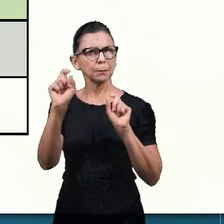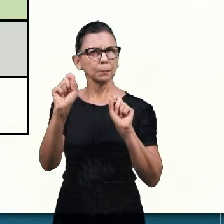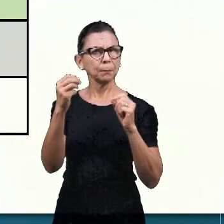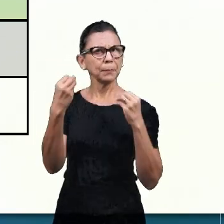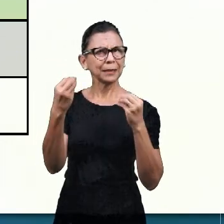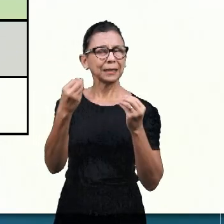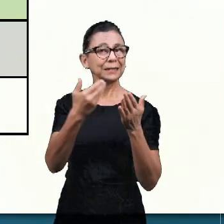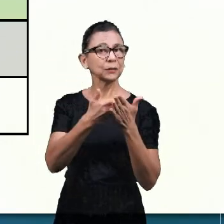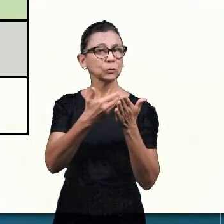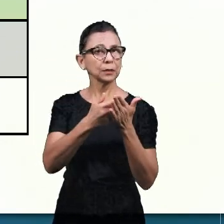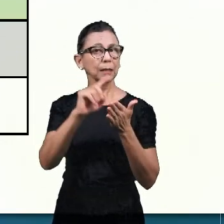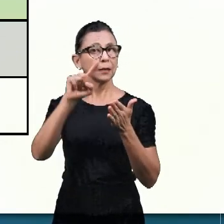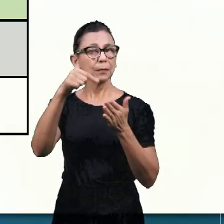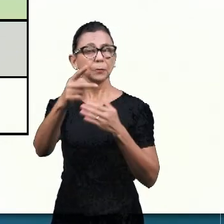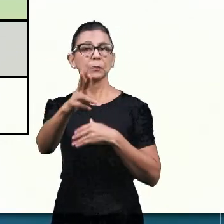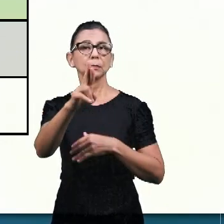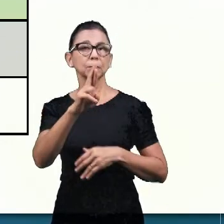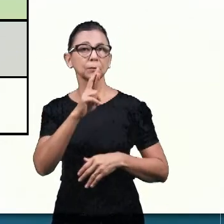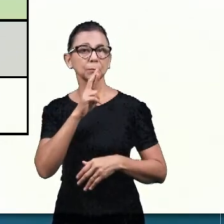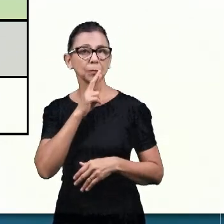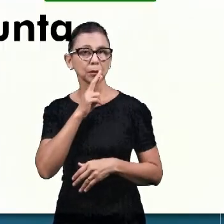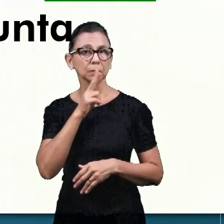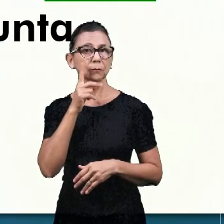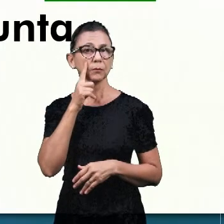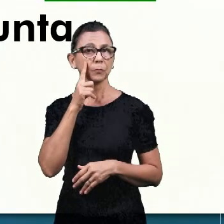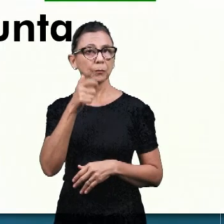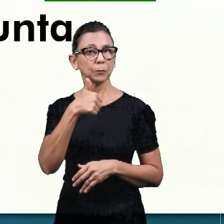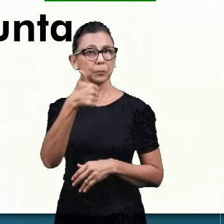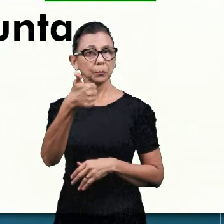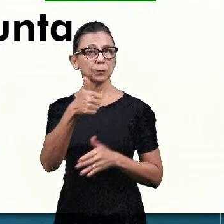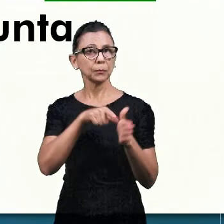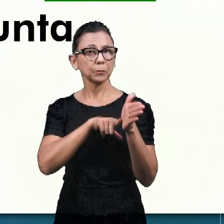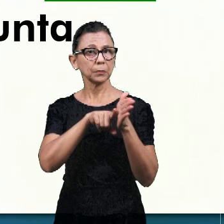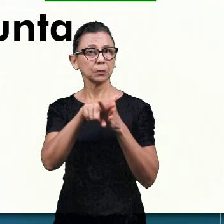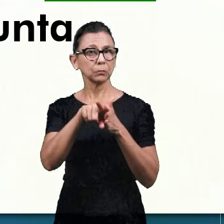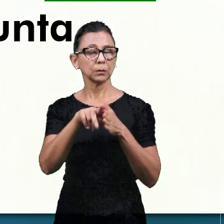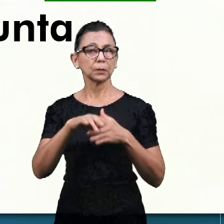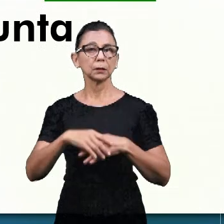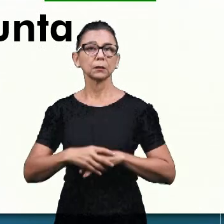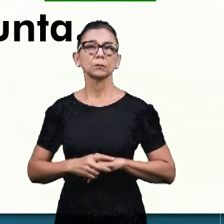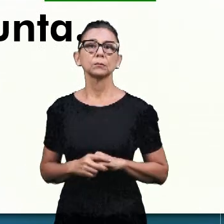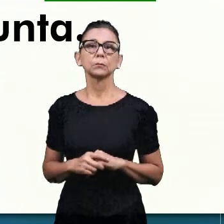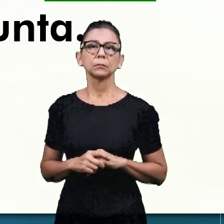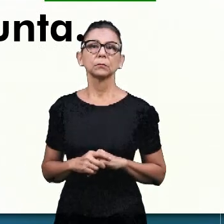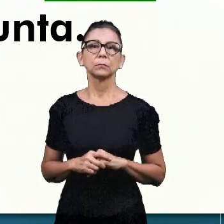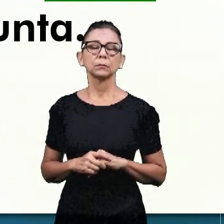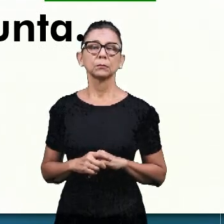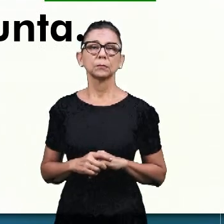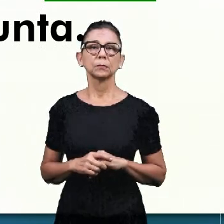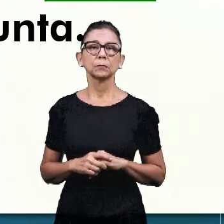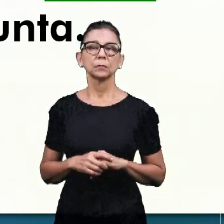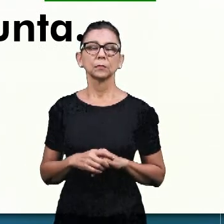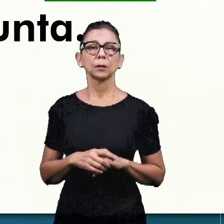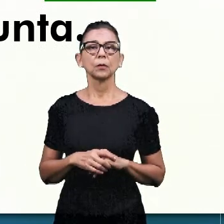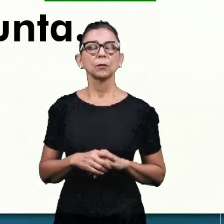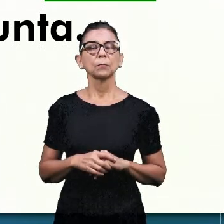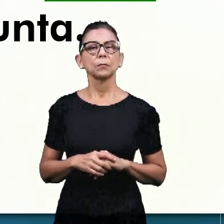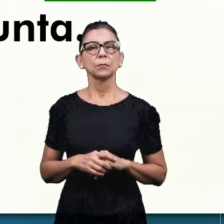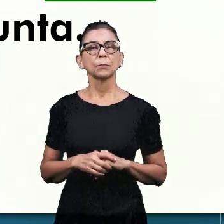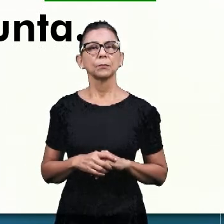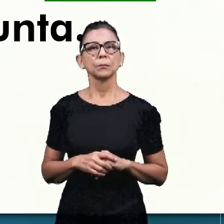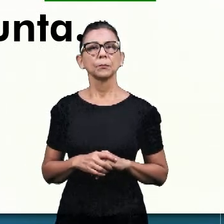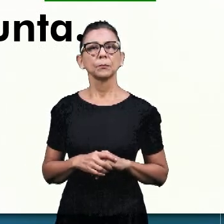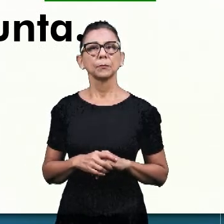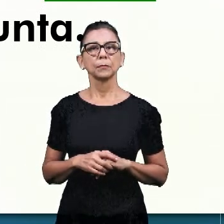ces références pour répondre. La première question qui est proposée pour la semaine prochaine, la question